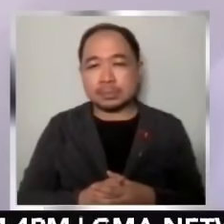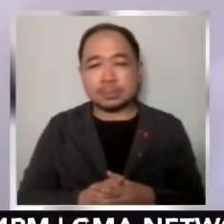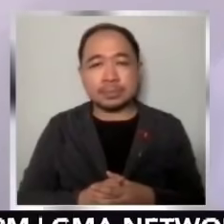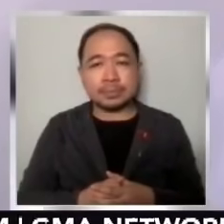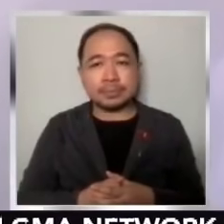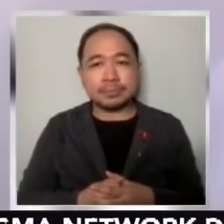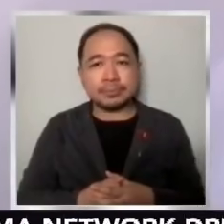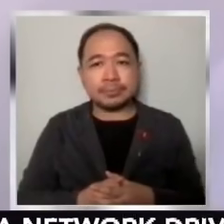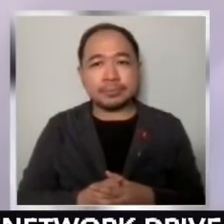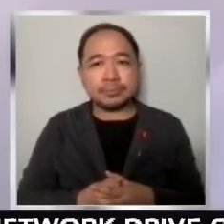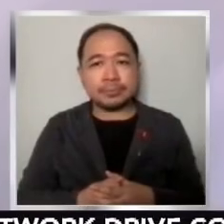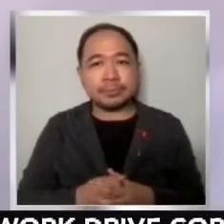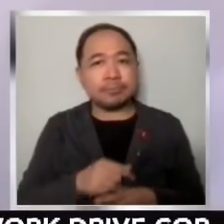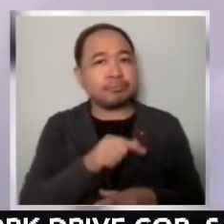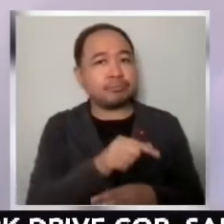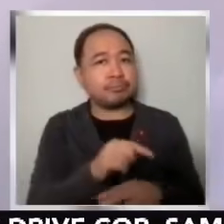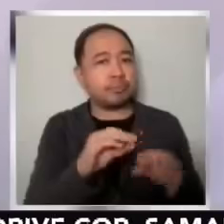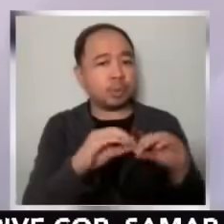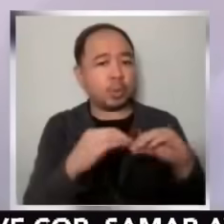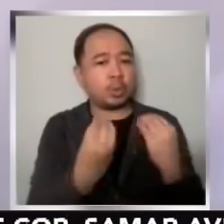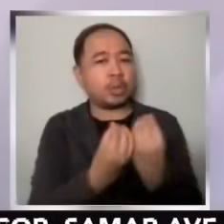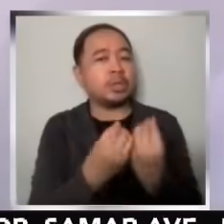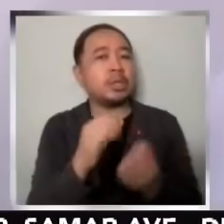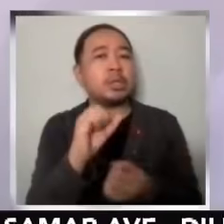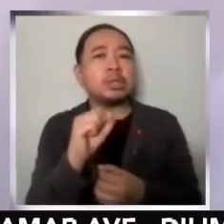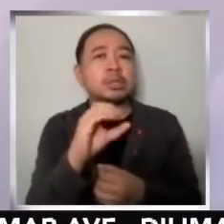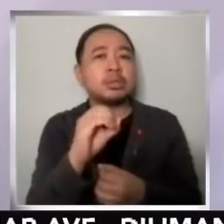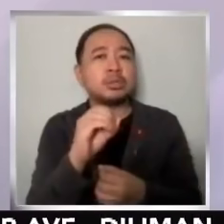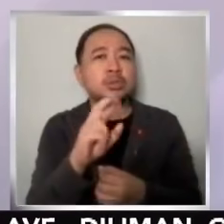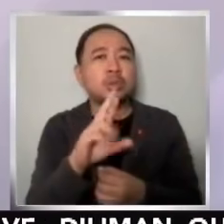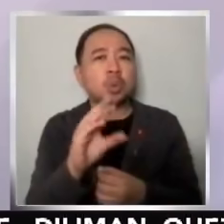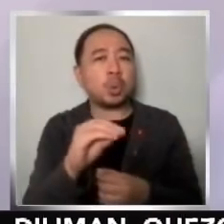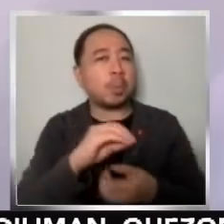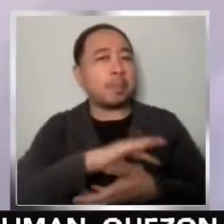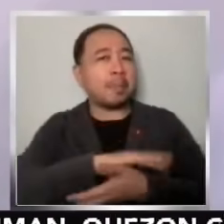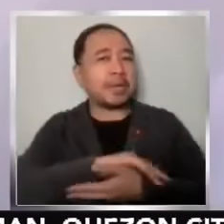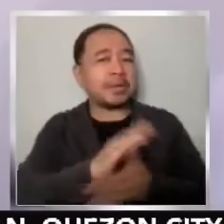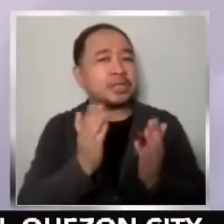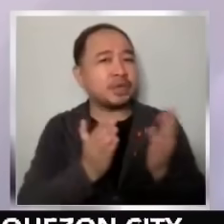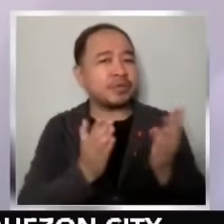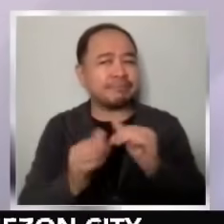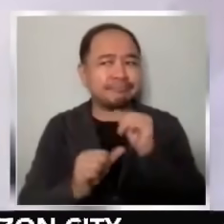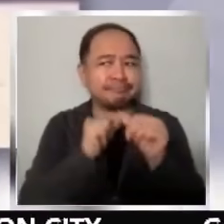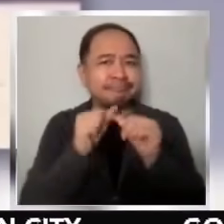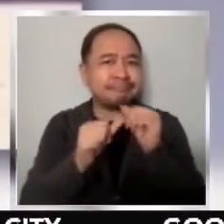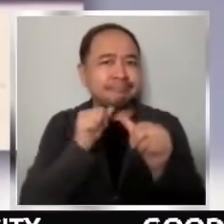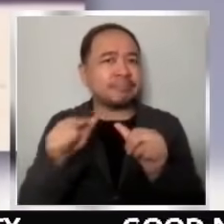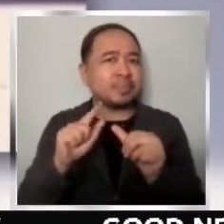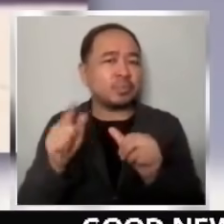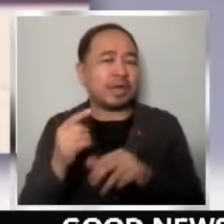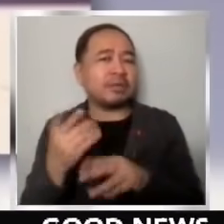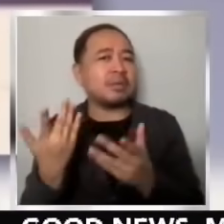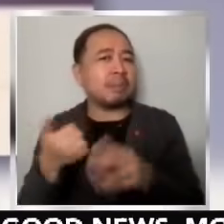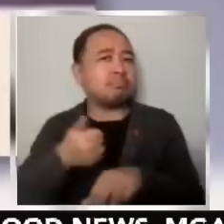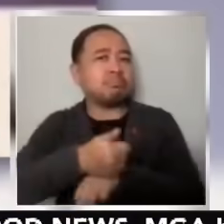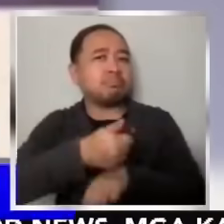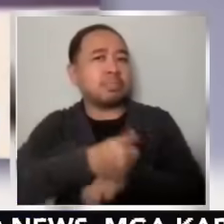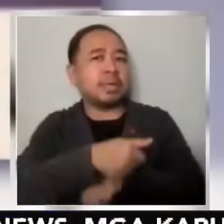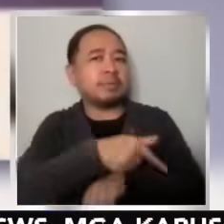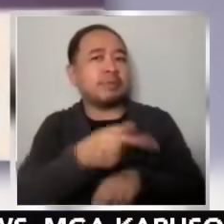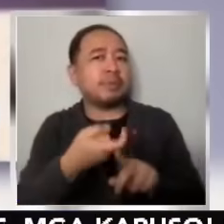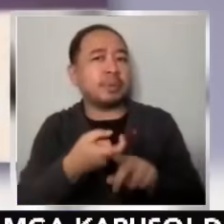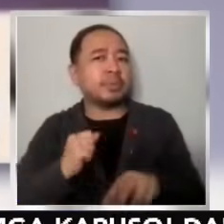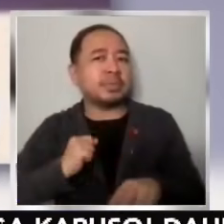Pinabulaanan ng organisasyong Socorro Bayanihan Services ang mga alegasyong isiniwalat sa Senado. Ayon po kay Mamerto Galanida,